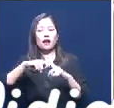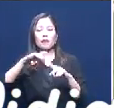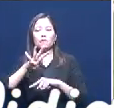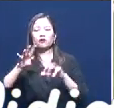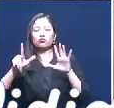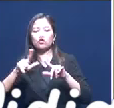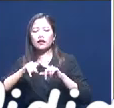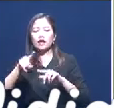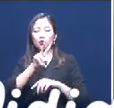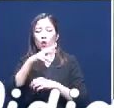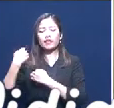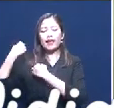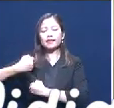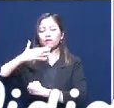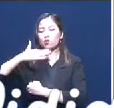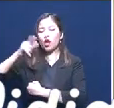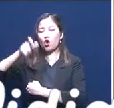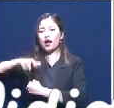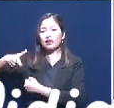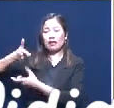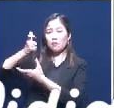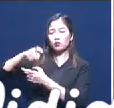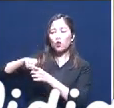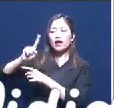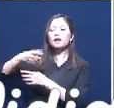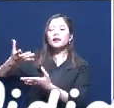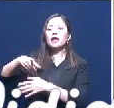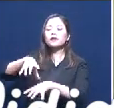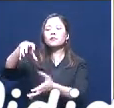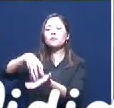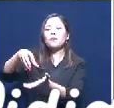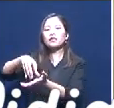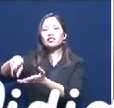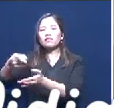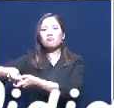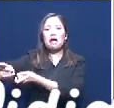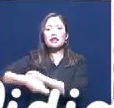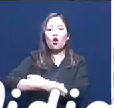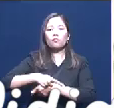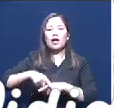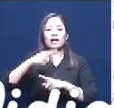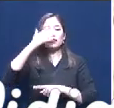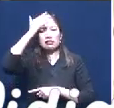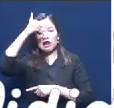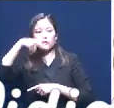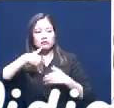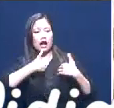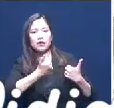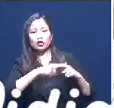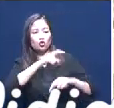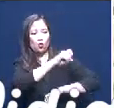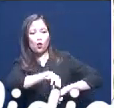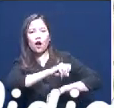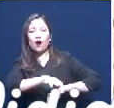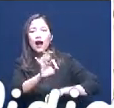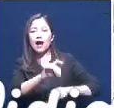yang diduga milik penembak ditemukan di semak-semak dekat posisi Trump bermain golf. Trump selamat dan tidak terluka dalam insiden. Ini